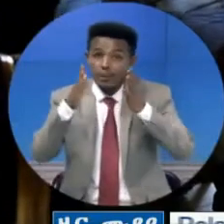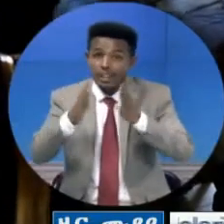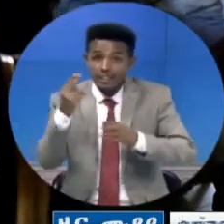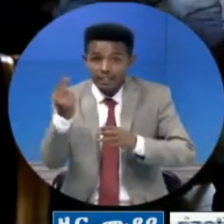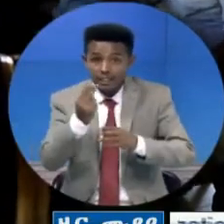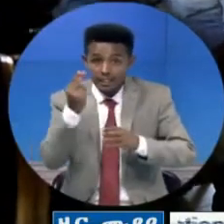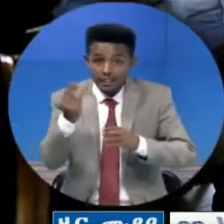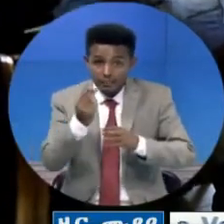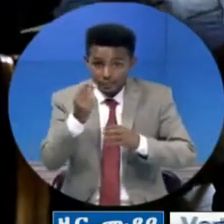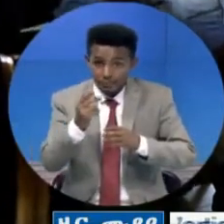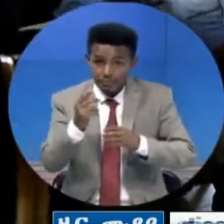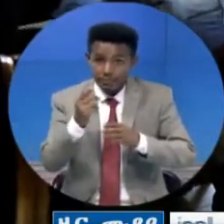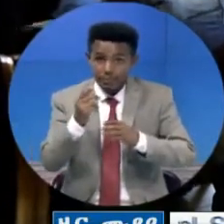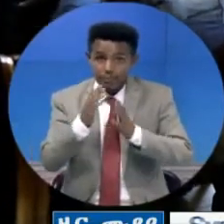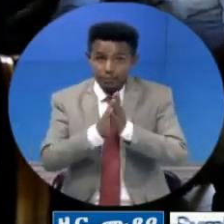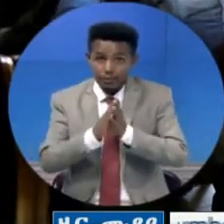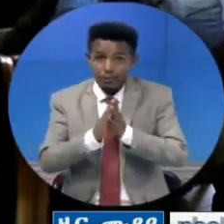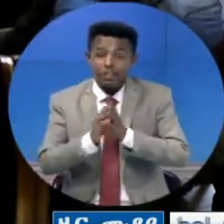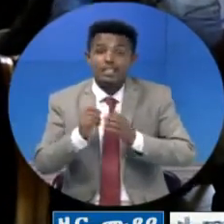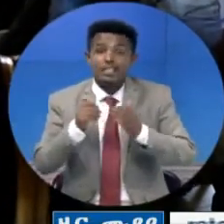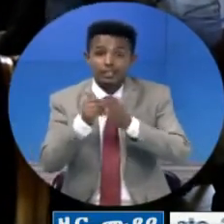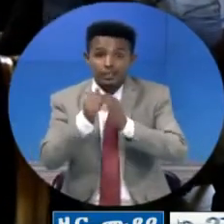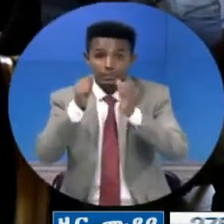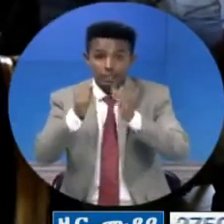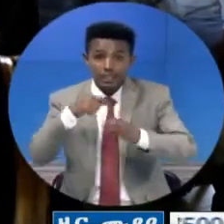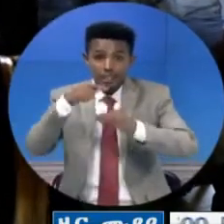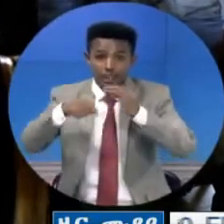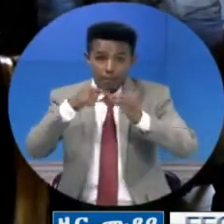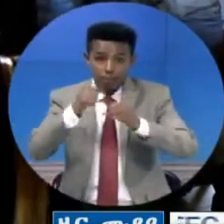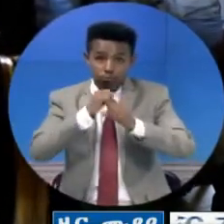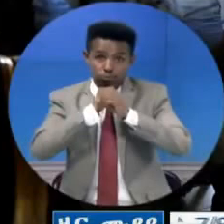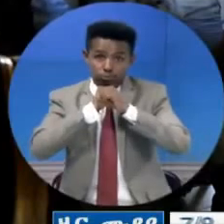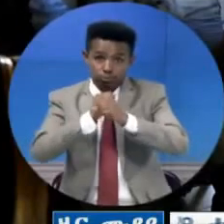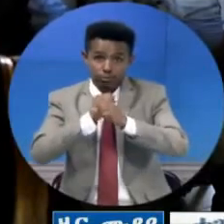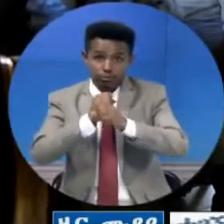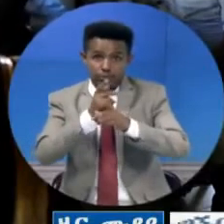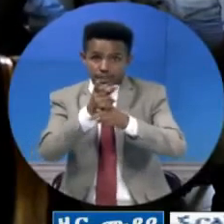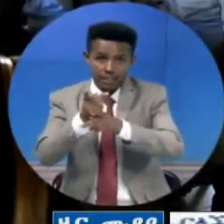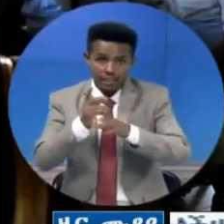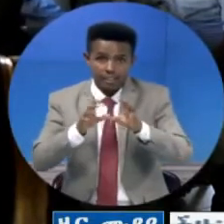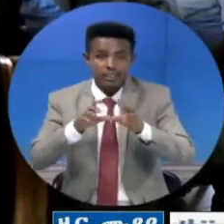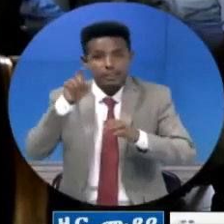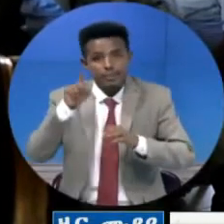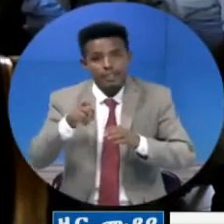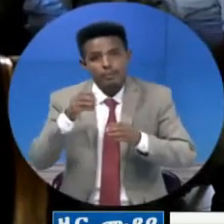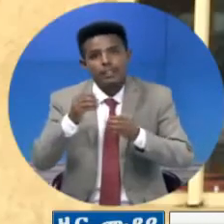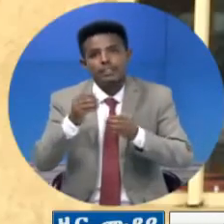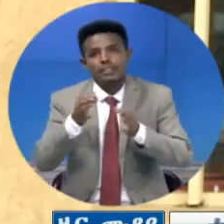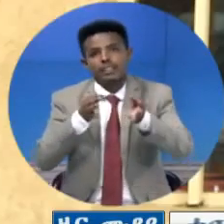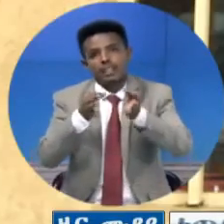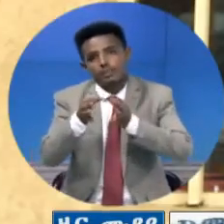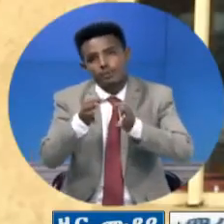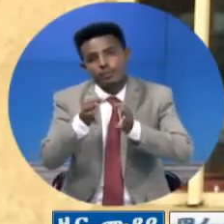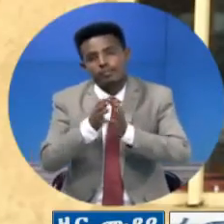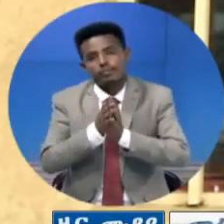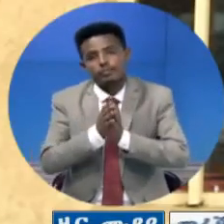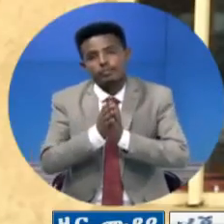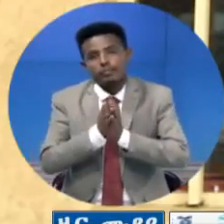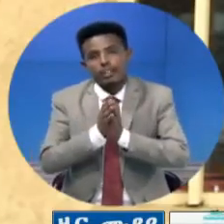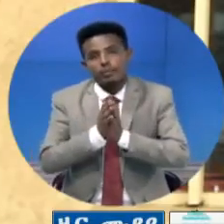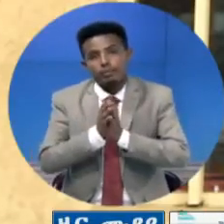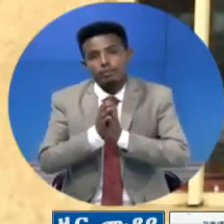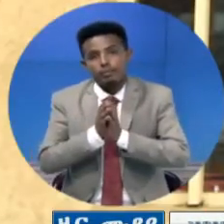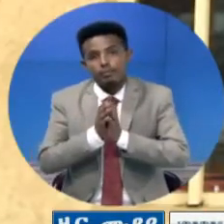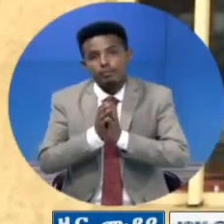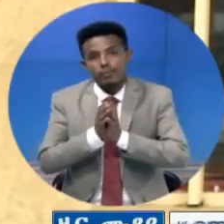በመከተል ሊደርስ ከሚችለው ጉዳት ራሱንና አካባቢውን ሊጠብቅ እንደሚገባም ተጠይቋል። አንደኛ ባለሙያ ማማከር አለበት፣ ከህጋዊ ነጋዴዎች ዶ